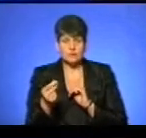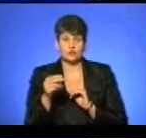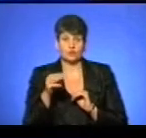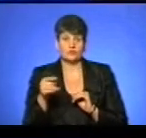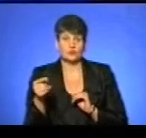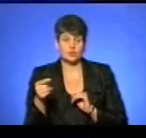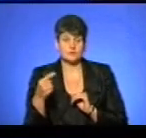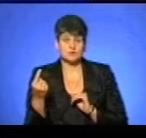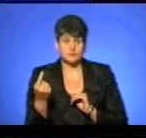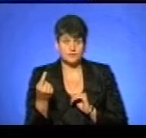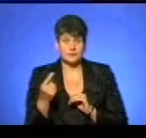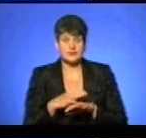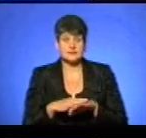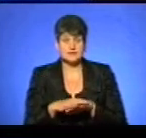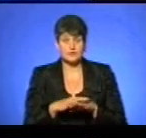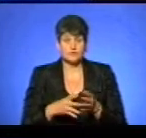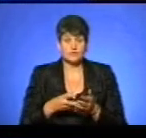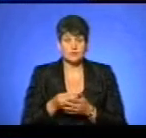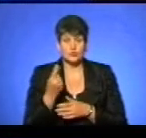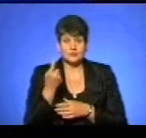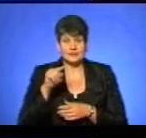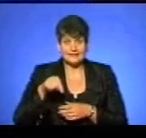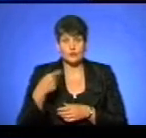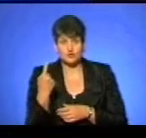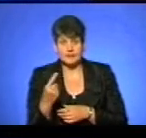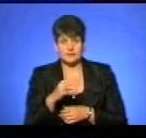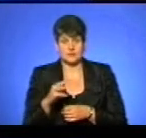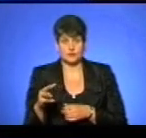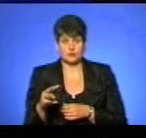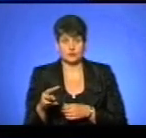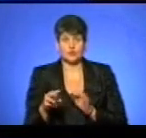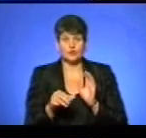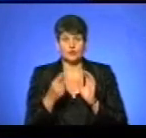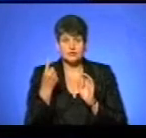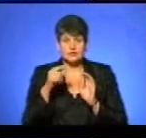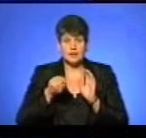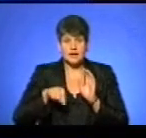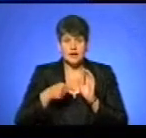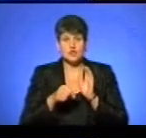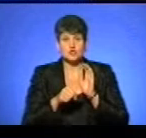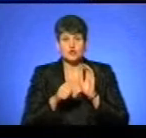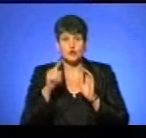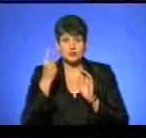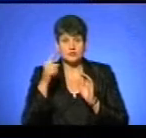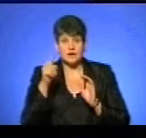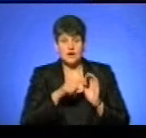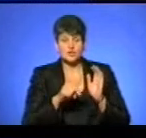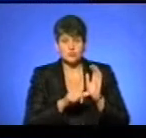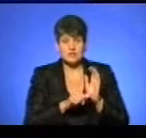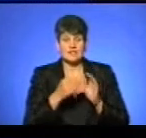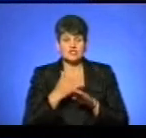Тернопільщині, населенню Тернопільщині 1,1 мільйона. Тобто шоста частина надійшла іменно завдячуючи, знову ж таки, роз'яснення